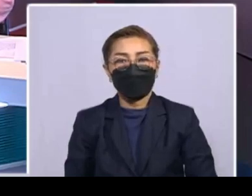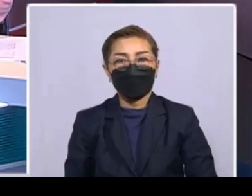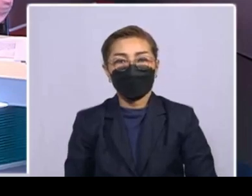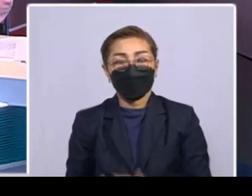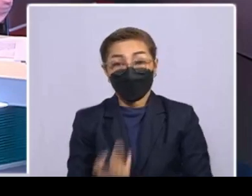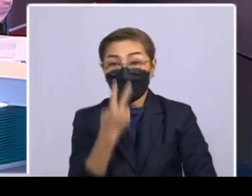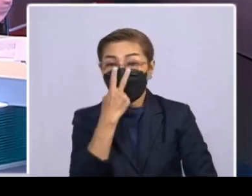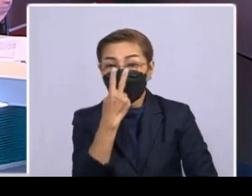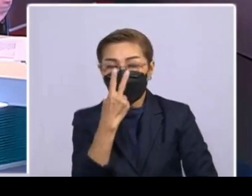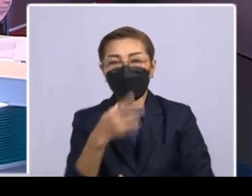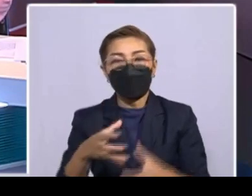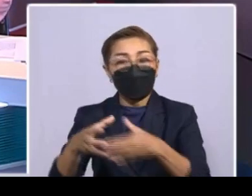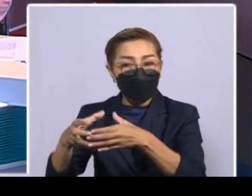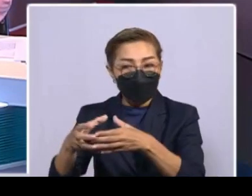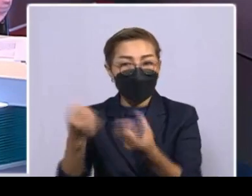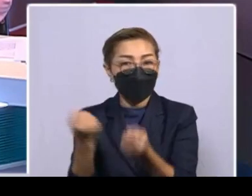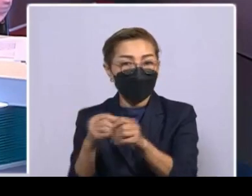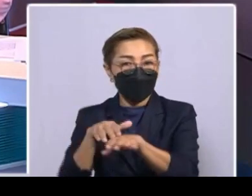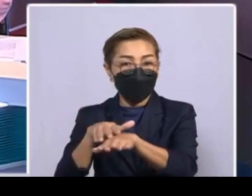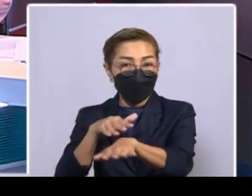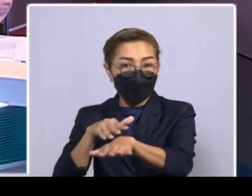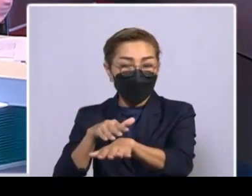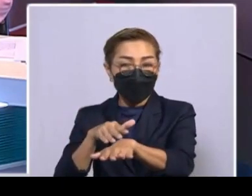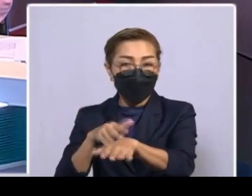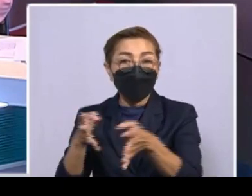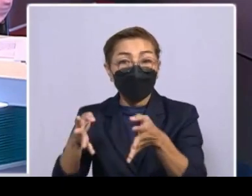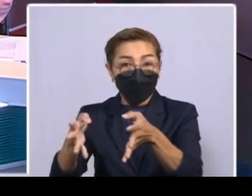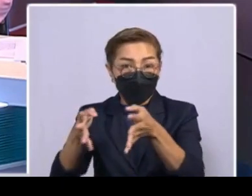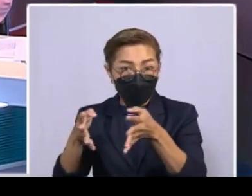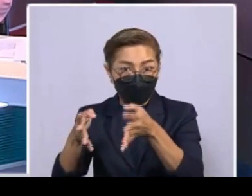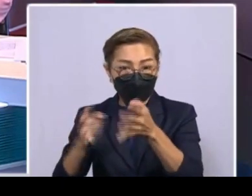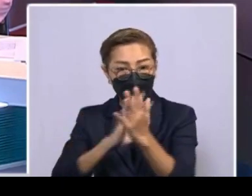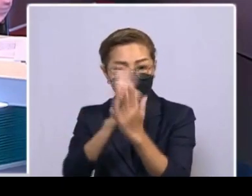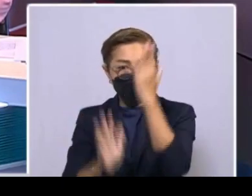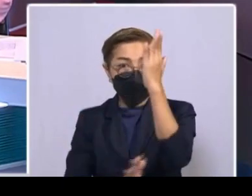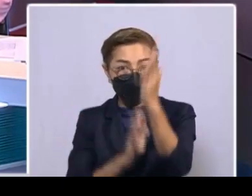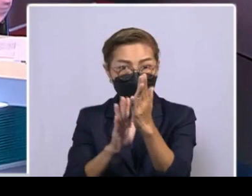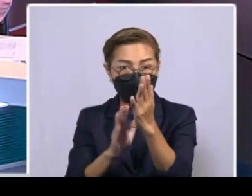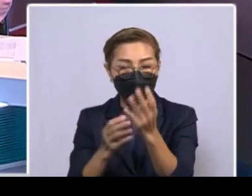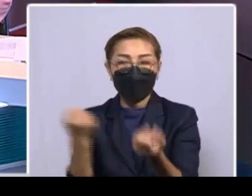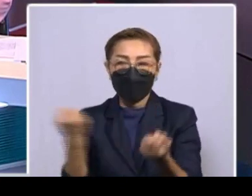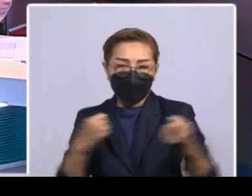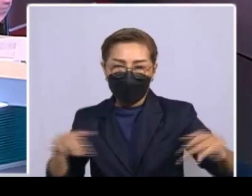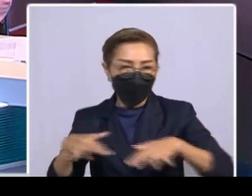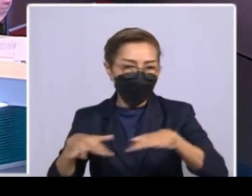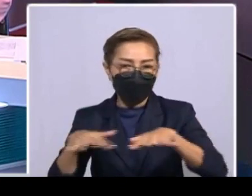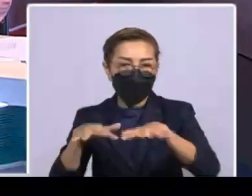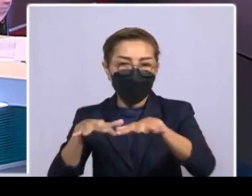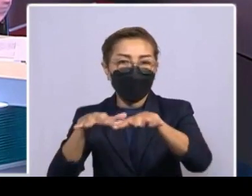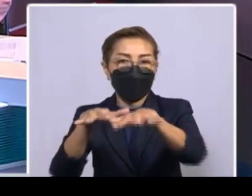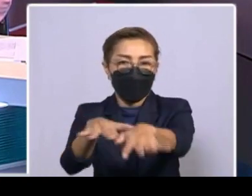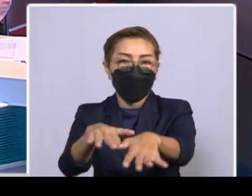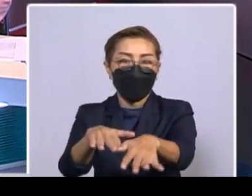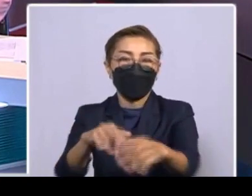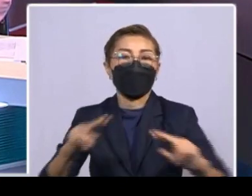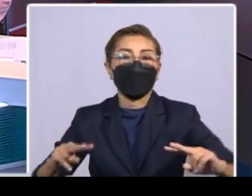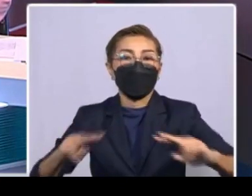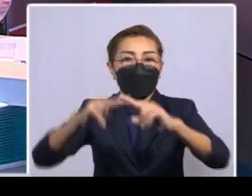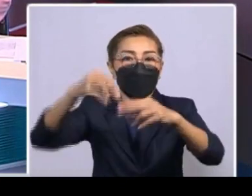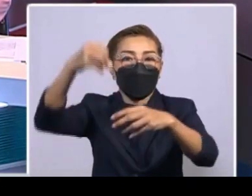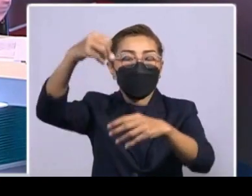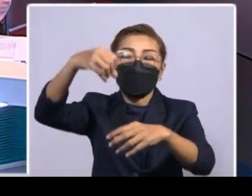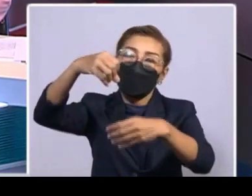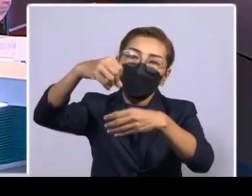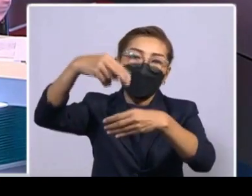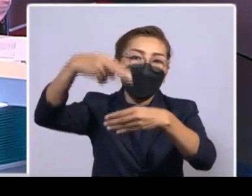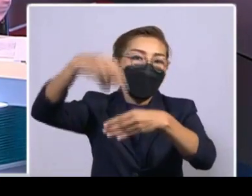จะพาไปดูม็อบรถบรรทุกนะที่เดินทางมาจากทั่วประเทศมาจากหลายเส้นทางมารวมตัวหน้ากระทรวงพลังงานนะครับคุณผู้ชมครับหลังจาก